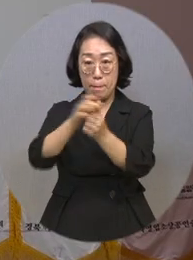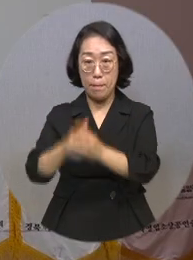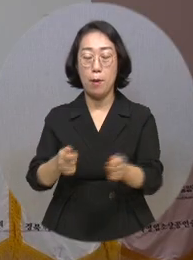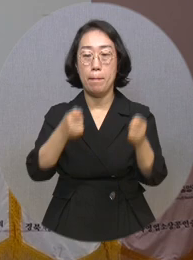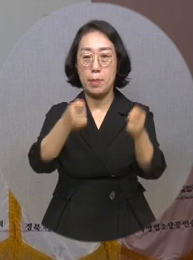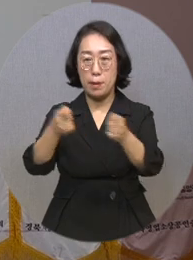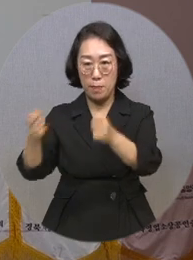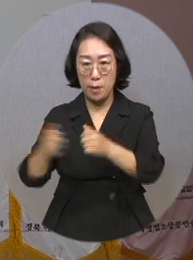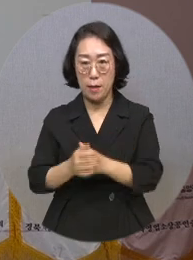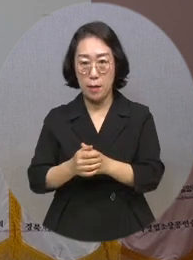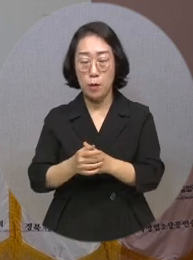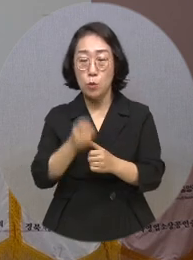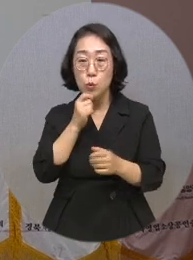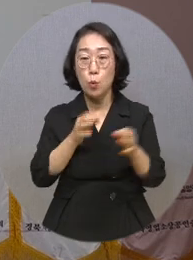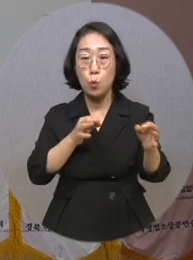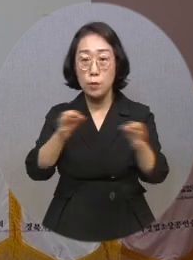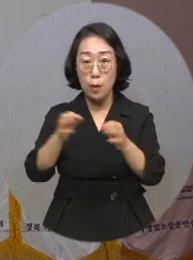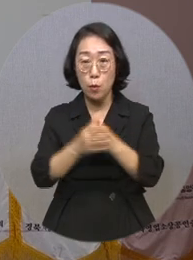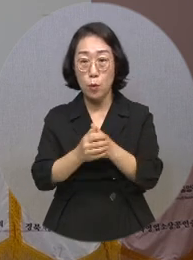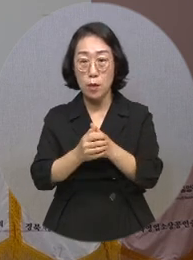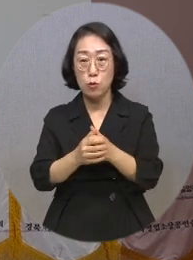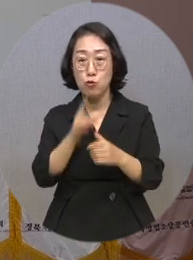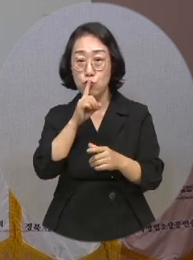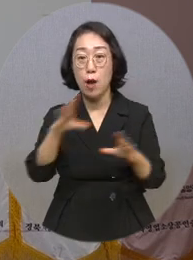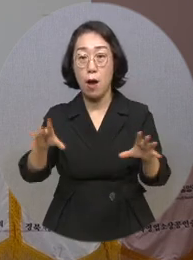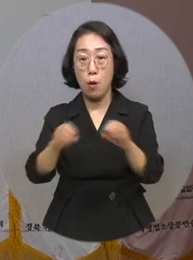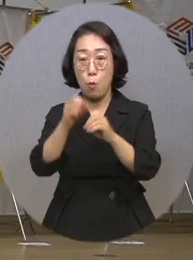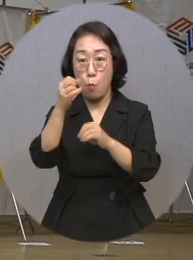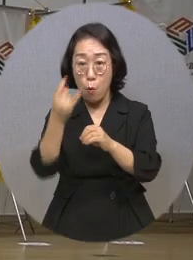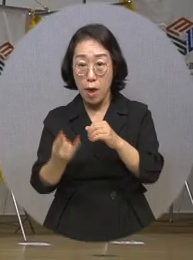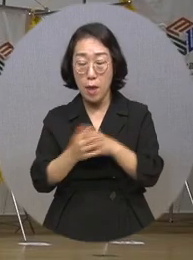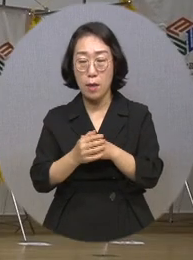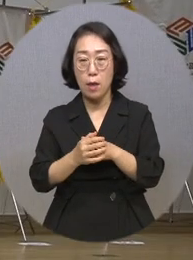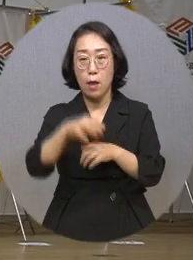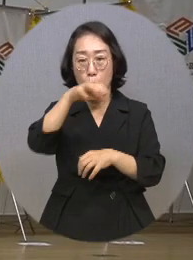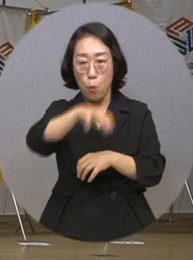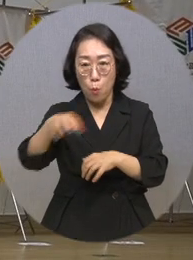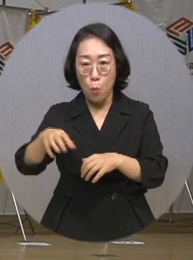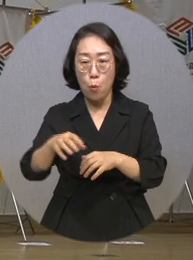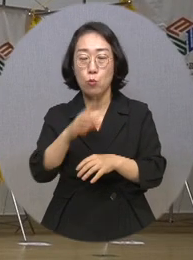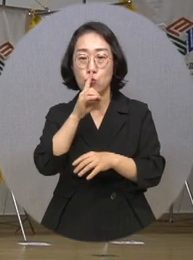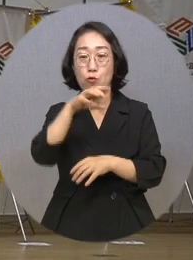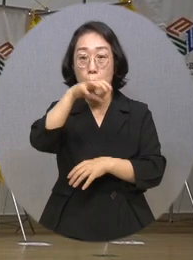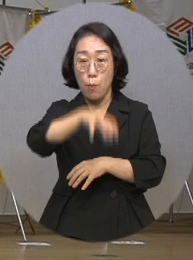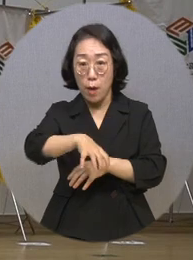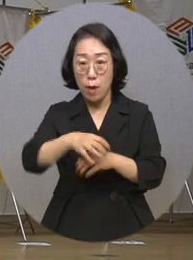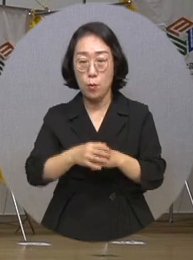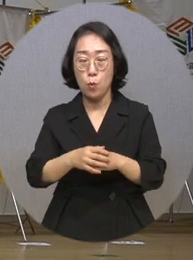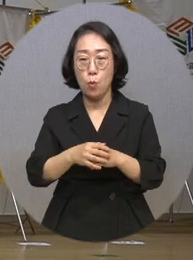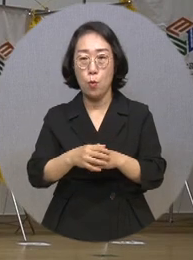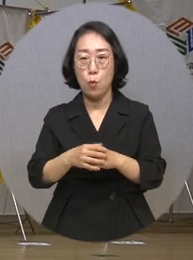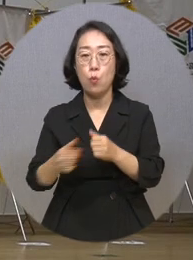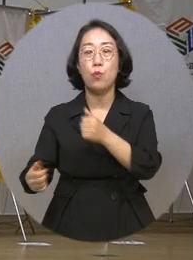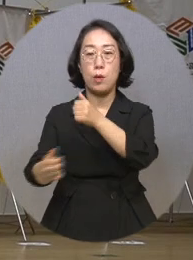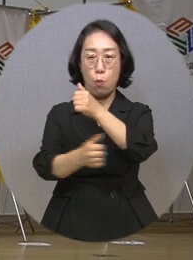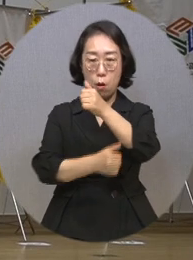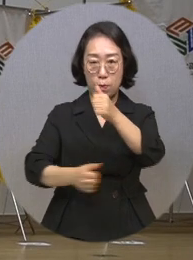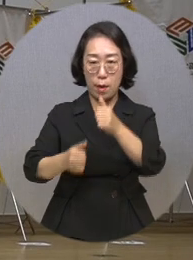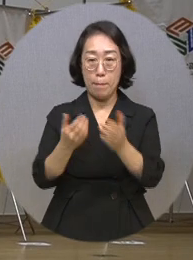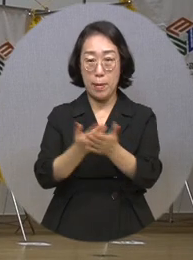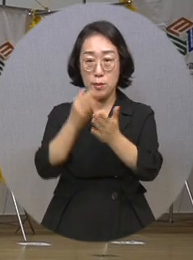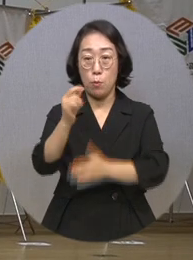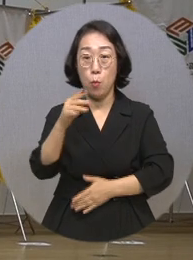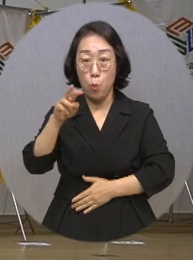따라 자영업 소상공인 중앙회는 사무국과 17개 광역시도별 중앙회, 상인위원회, 그리고 발전